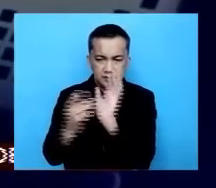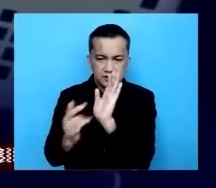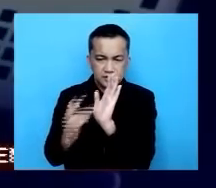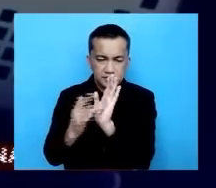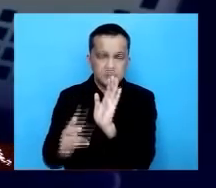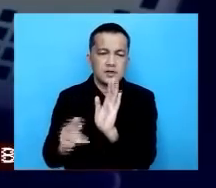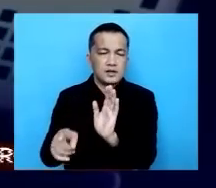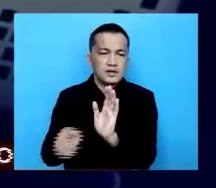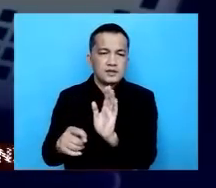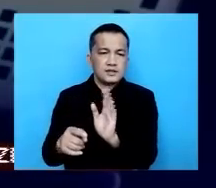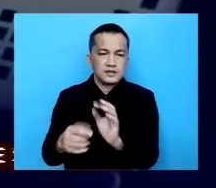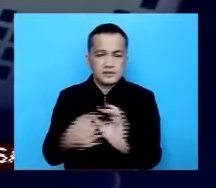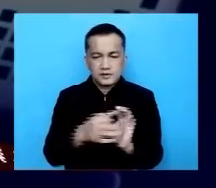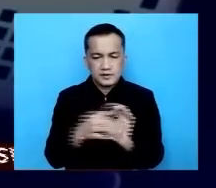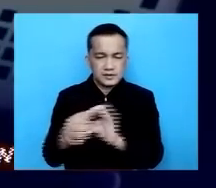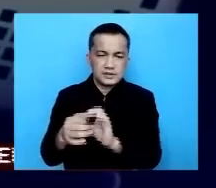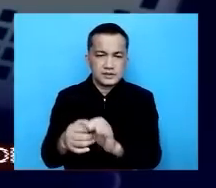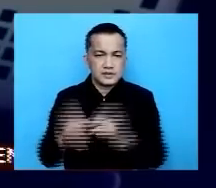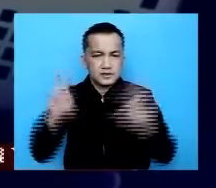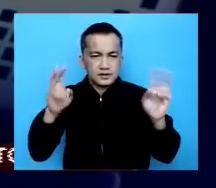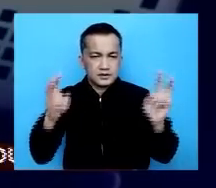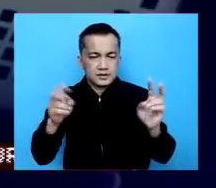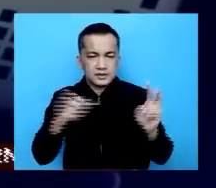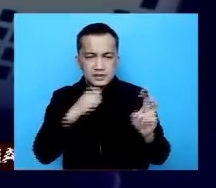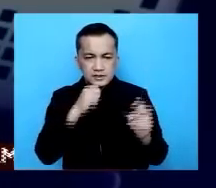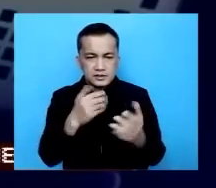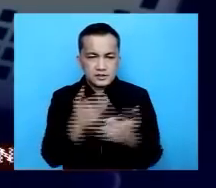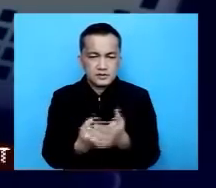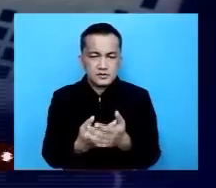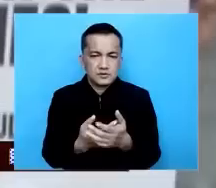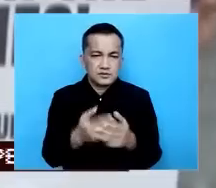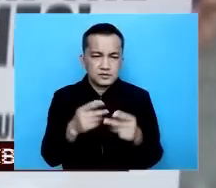at makaladkad sa anilay hindi magandang lugar.